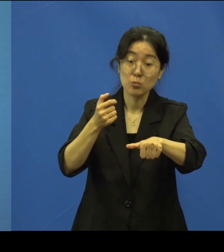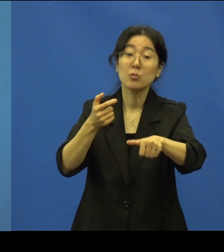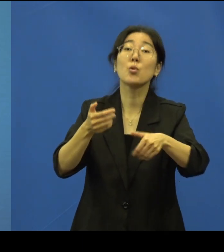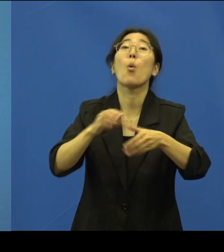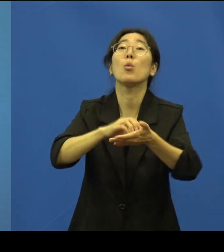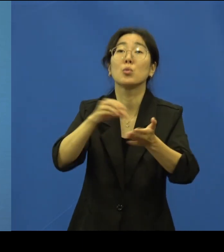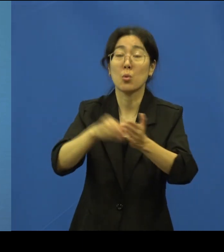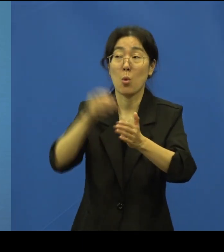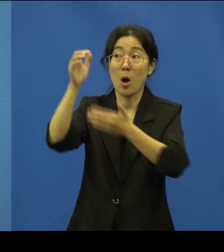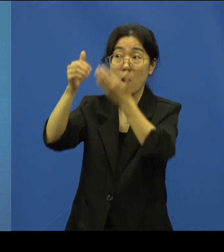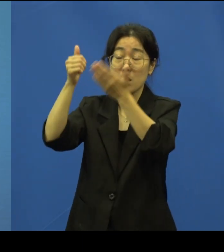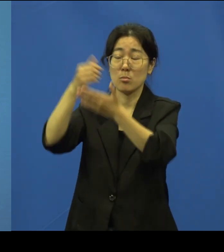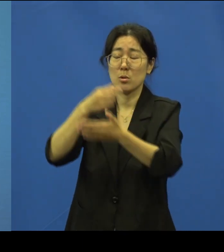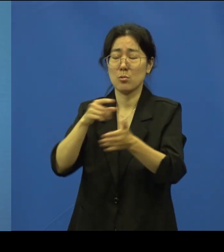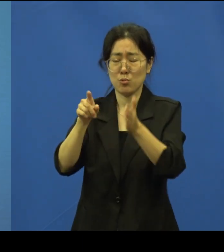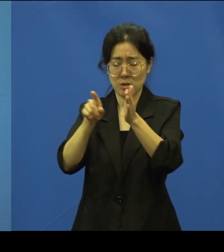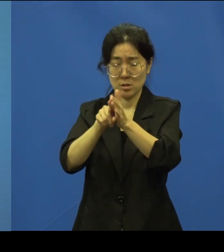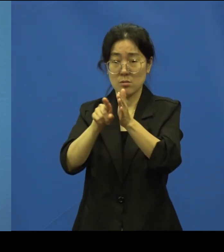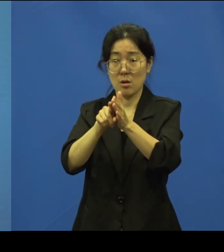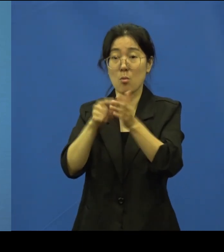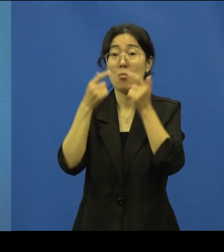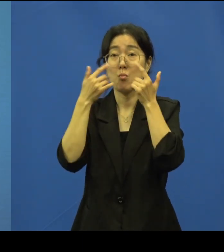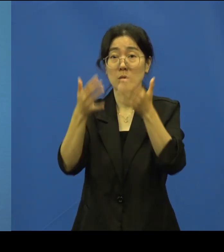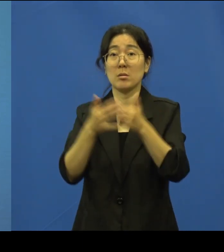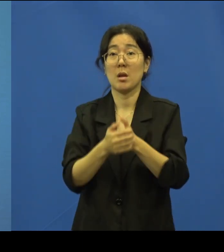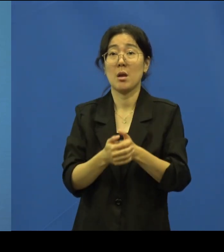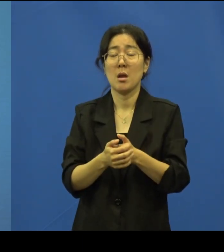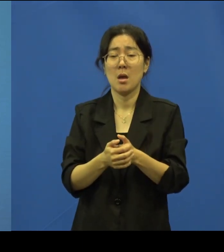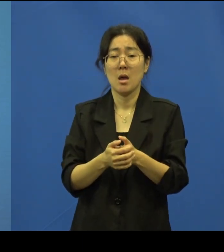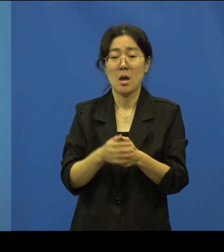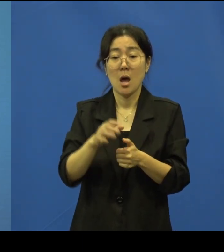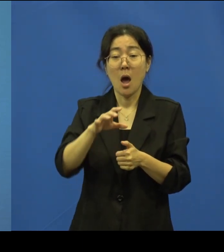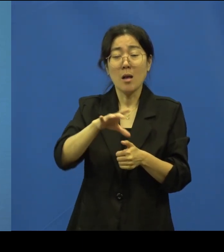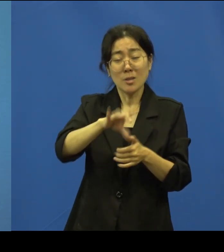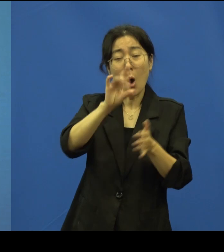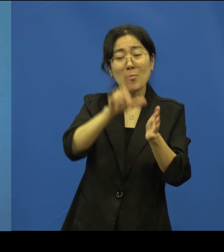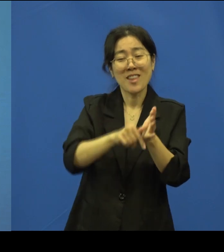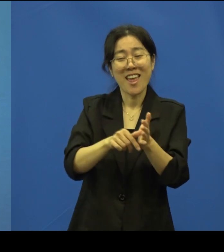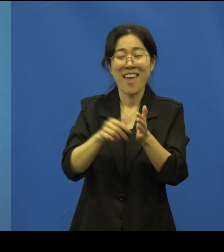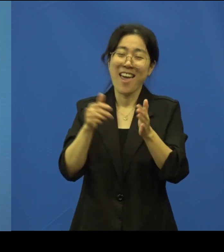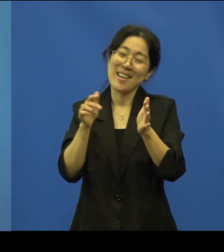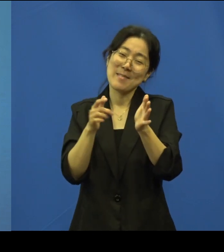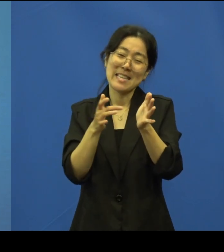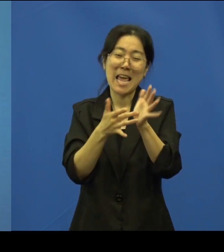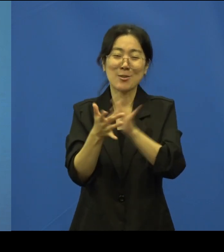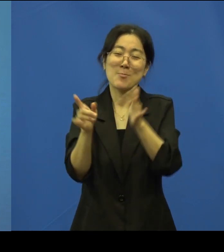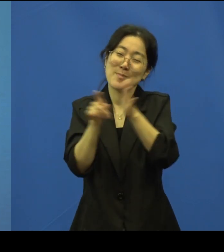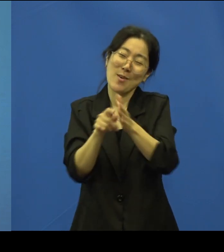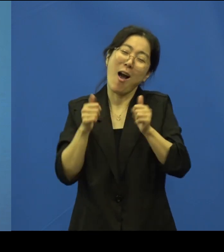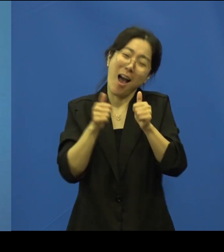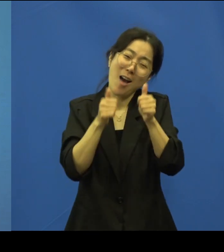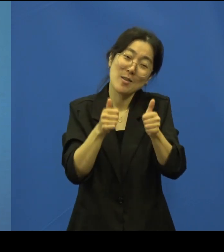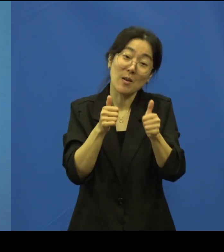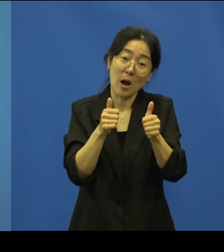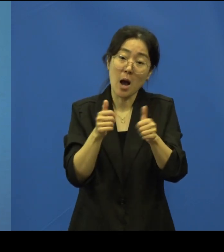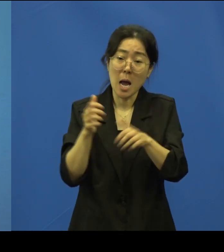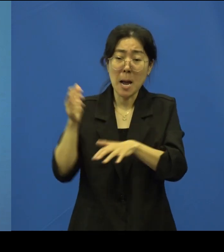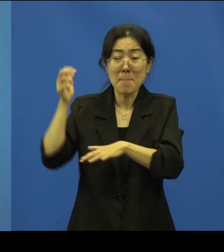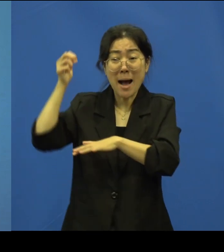순간까지 하나님을 신뢰하죠. 그러니까 한때 잘하던 사람하고 끝까지 잘하는